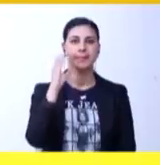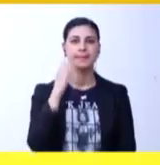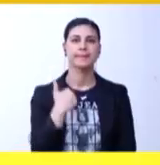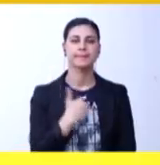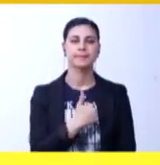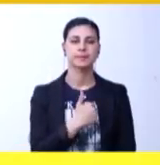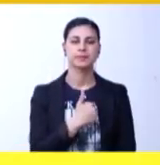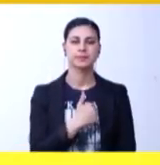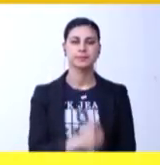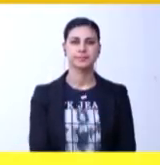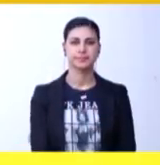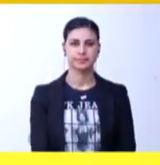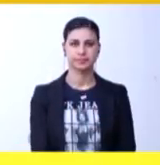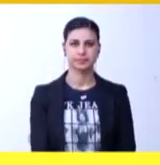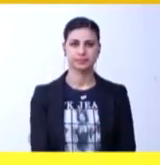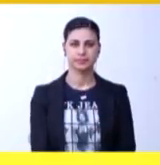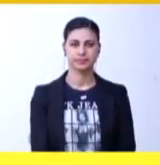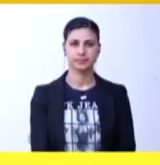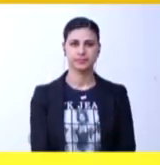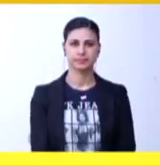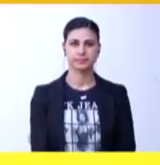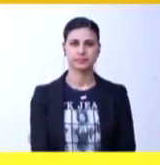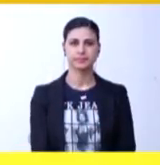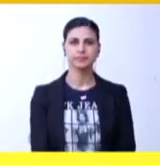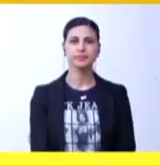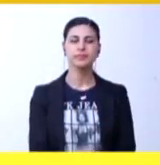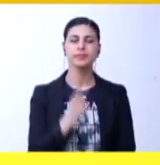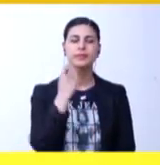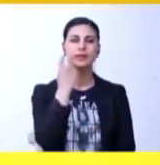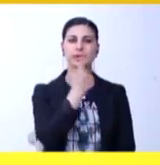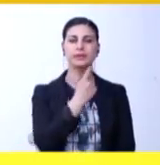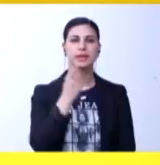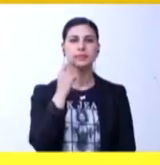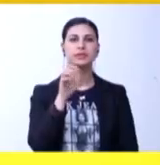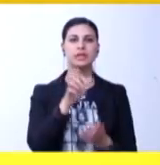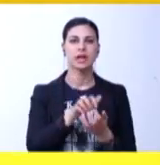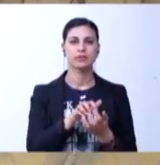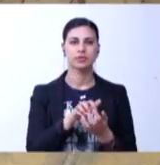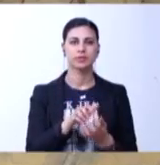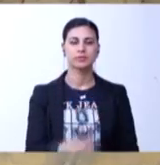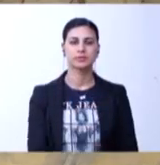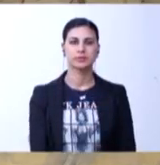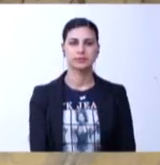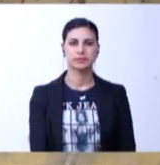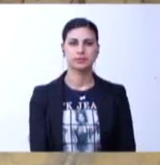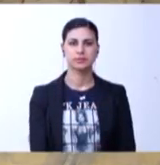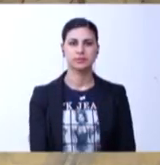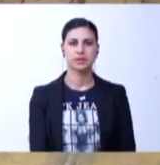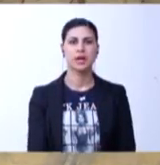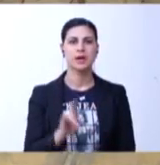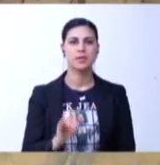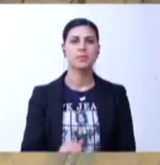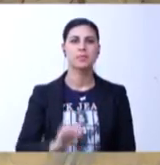ძალიან. გისმენთ. ძალიან მართლაც მივესალმები და რამე დარო კითხოთ. ანუ თან კბილობასთან დაკავშირებით, ვიცი რომ და პატარებში